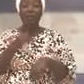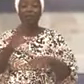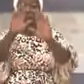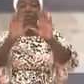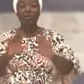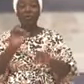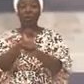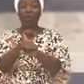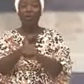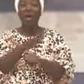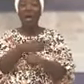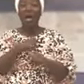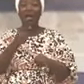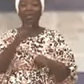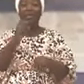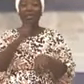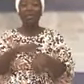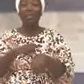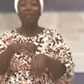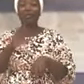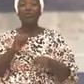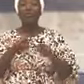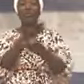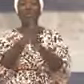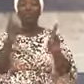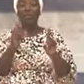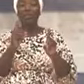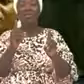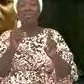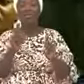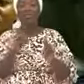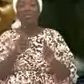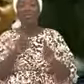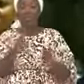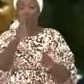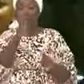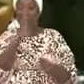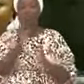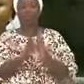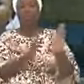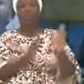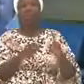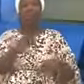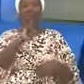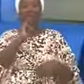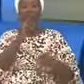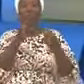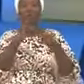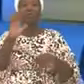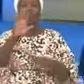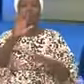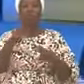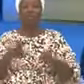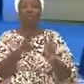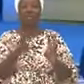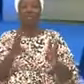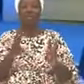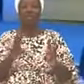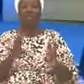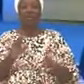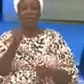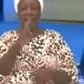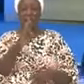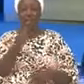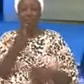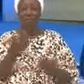temps miracle le moment de tat délivrance préparatoire ça vient pour thouars oued